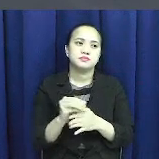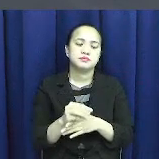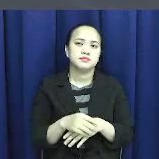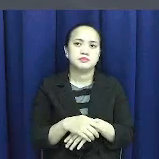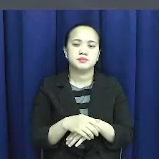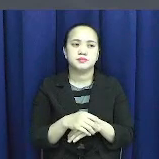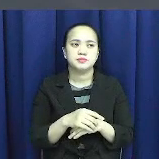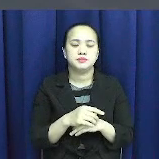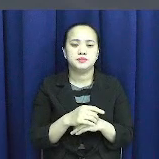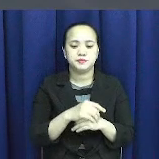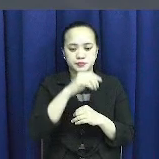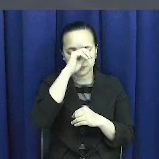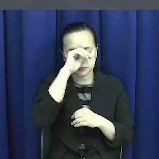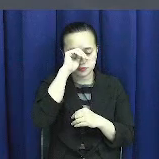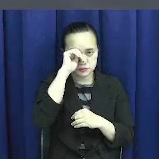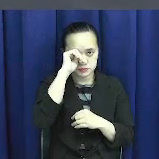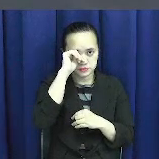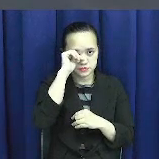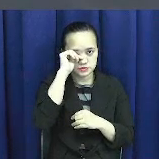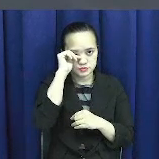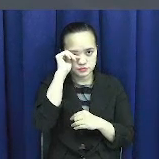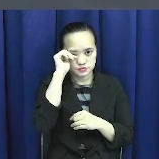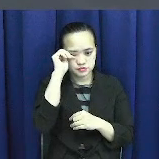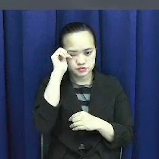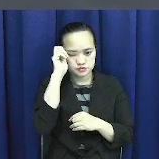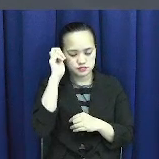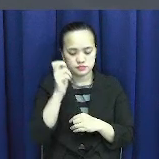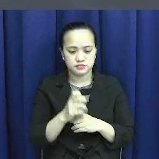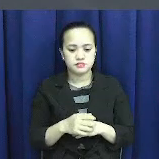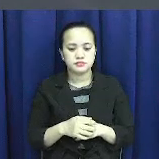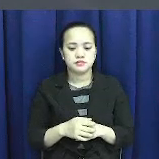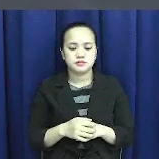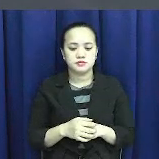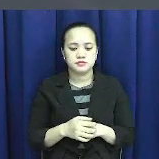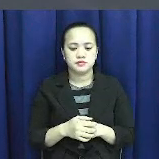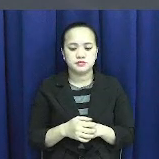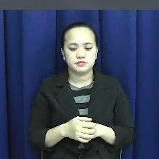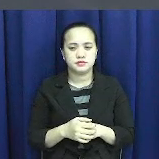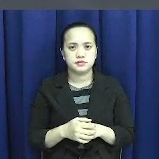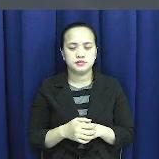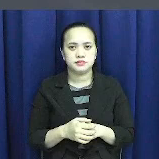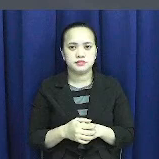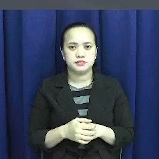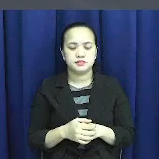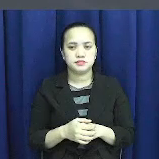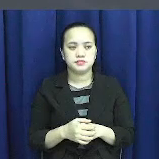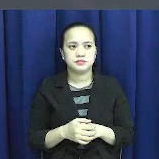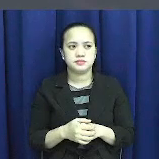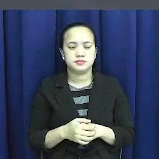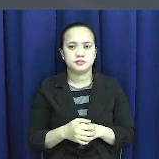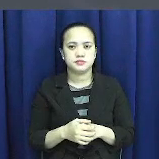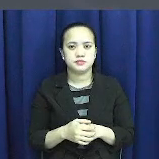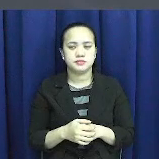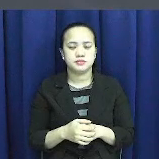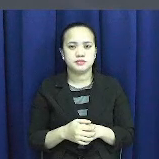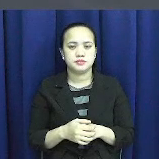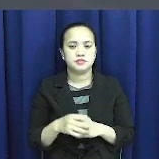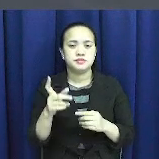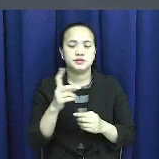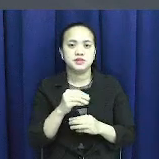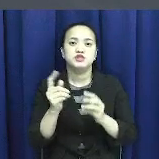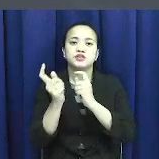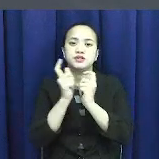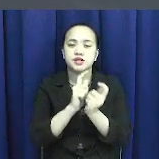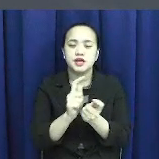incense before thee." Ito po ay yung incense ay is associated with prayers. Sa